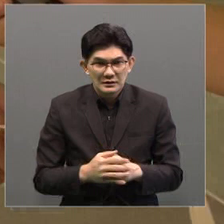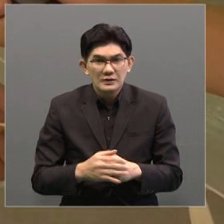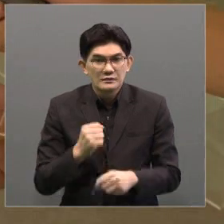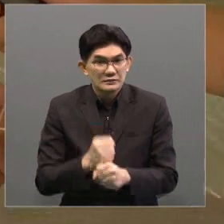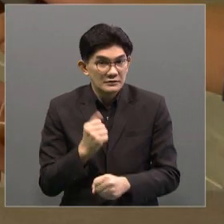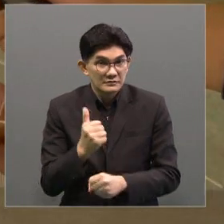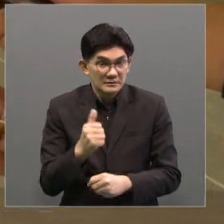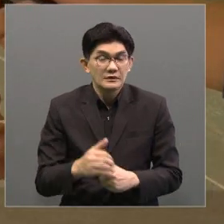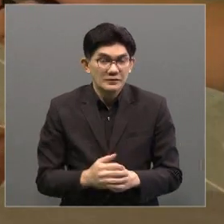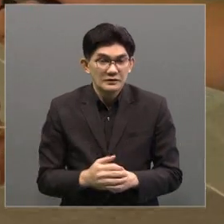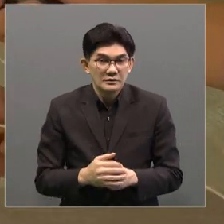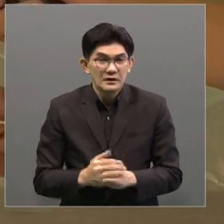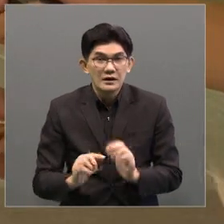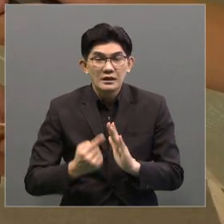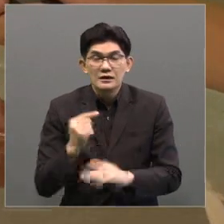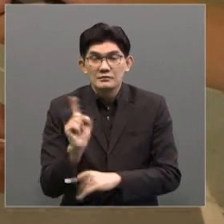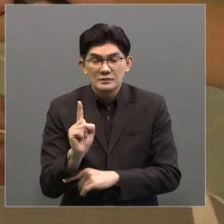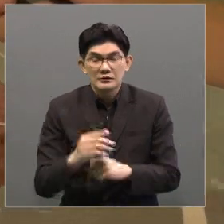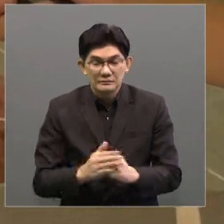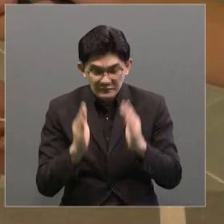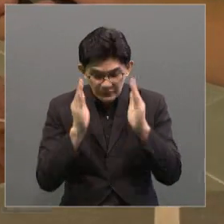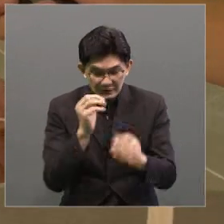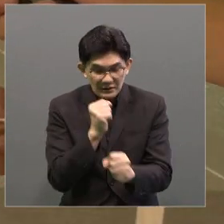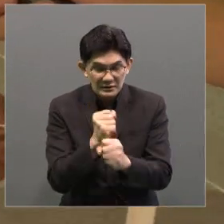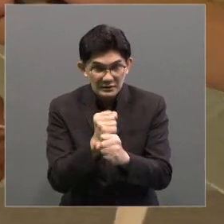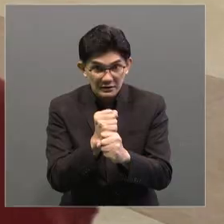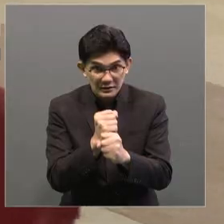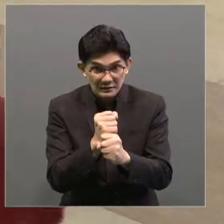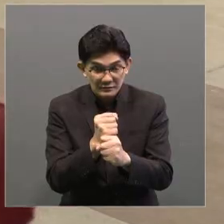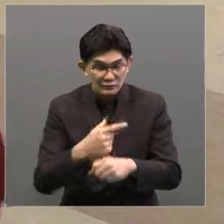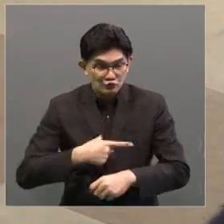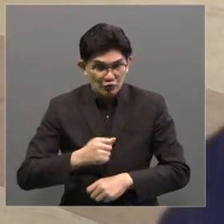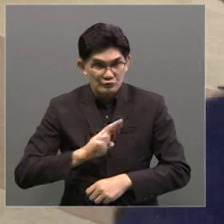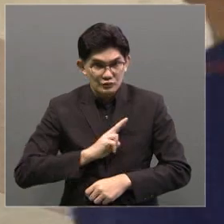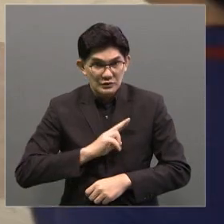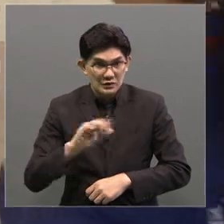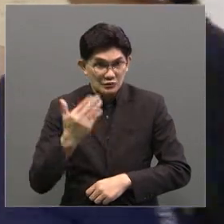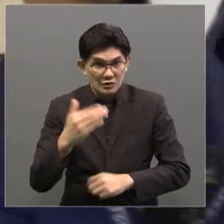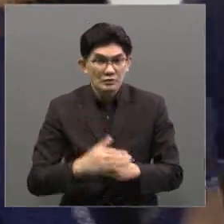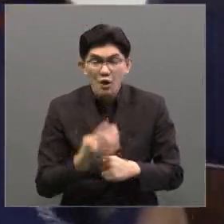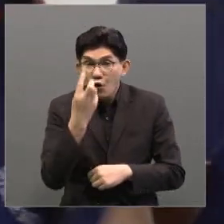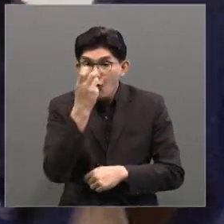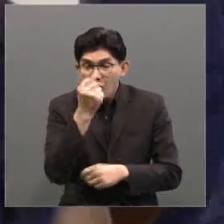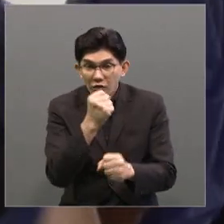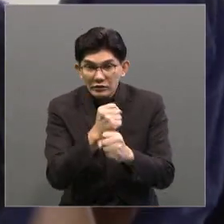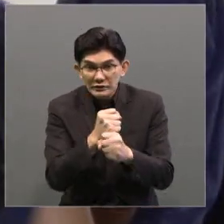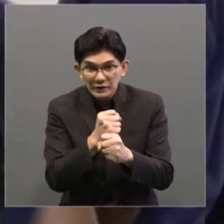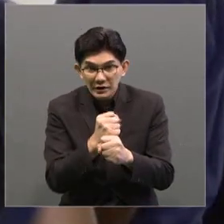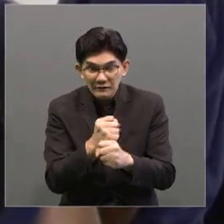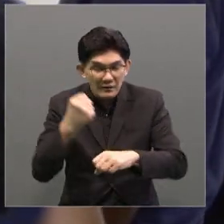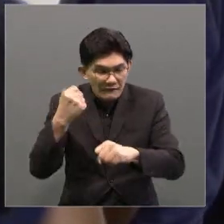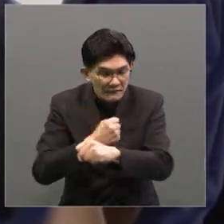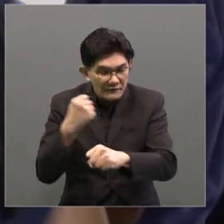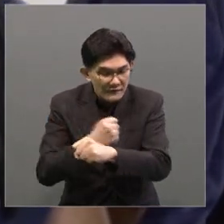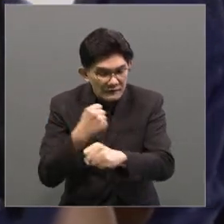ำได้ครับอย่างแรกที่เราต้องเริ่มนะครับก็คือต้องตั้งใจครับเริ่มที่ความชอบของเราแล้วก็พอได้ลองทำก็ตั้งใจฝึกซ้อม